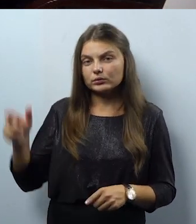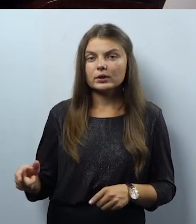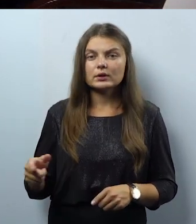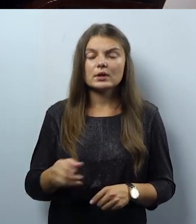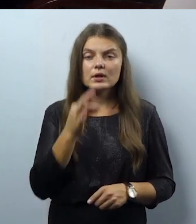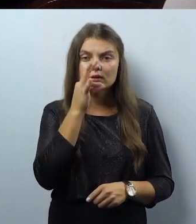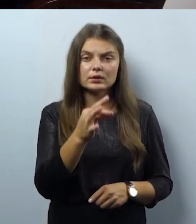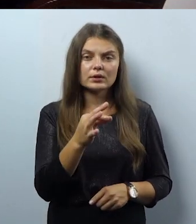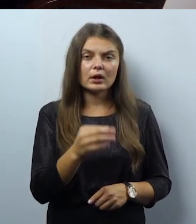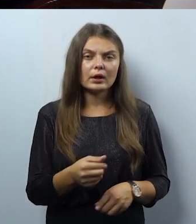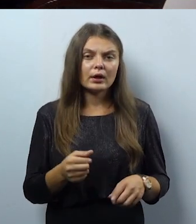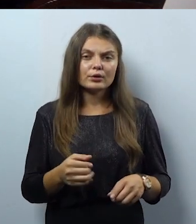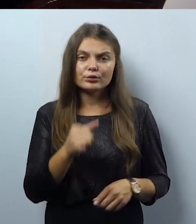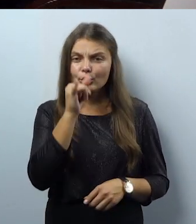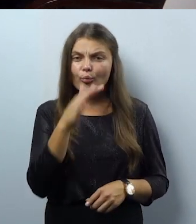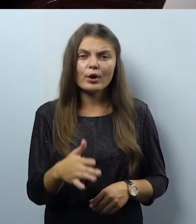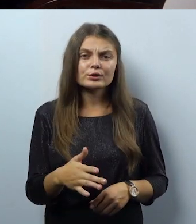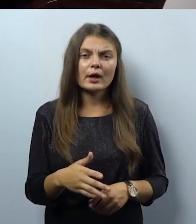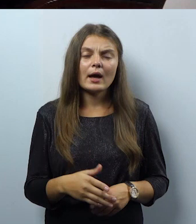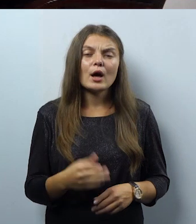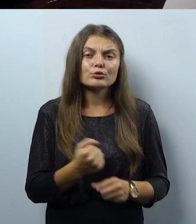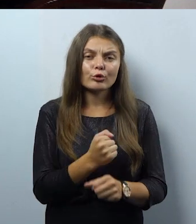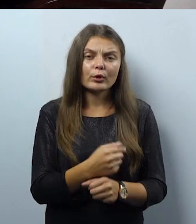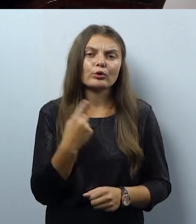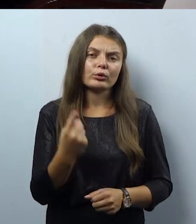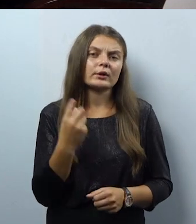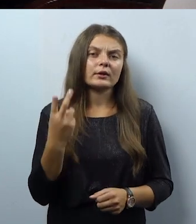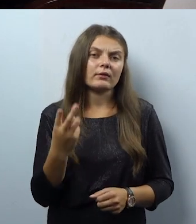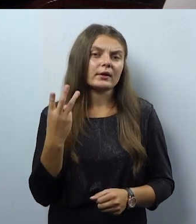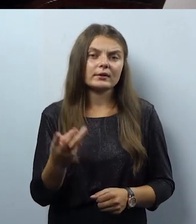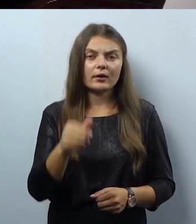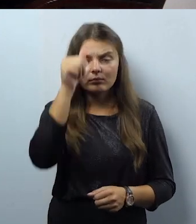робиться 1-2-3 місяці. Він робиться на протязі року. Тому що всі